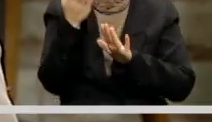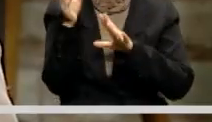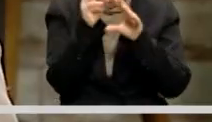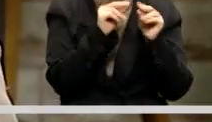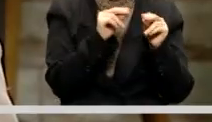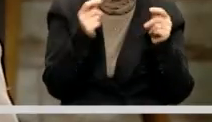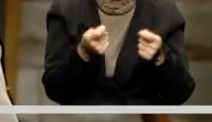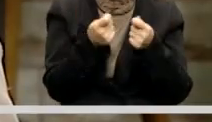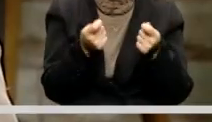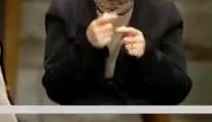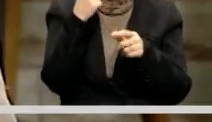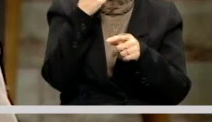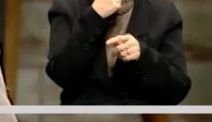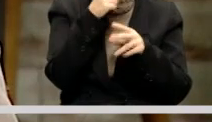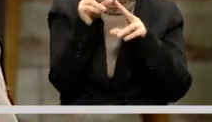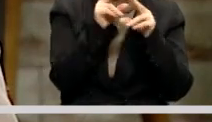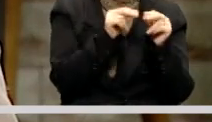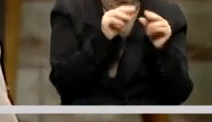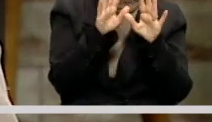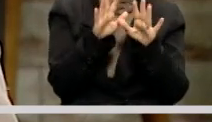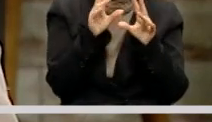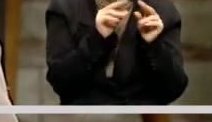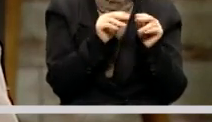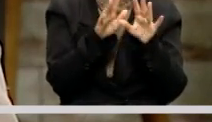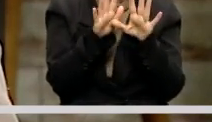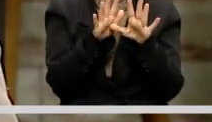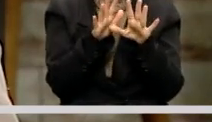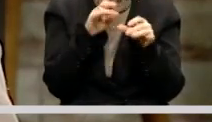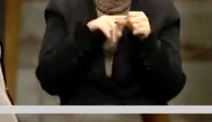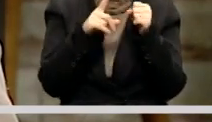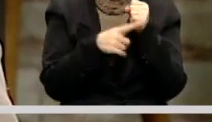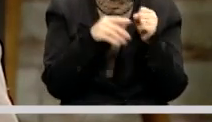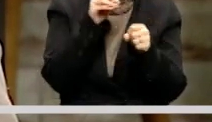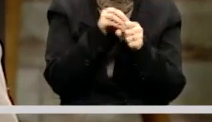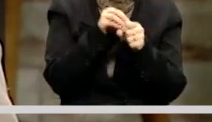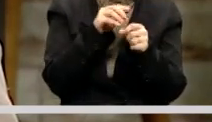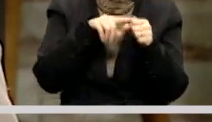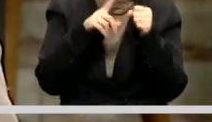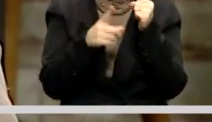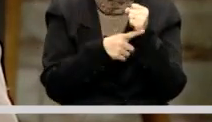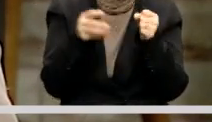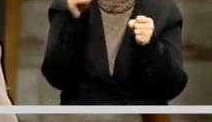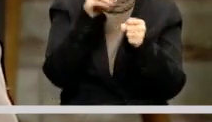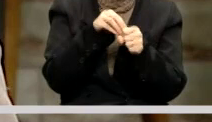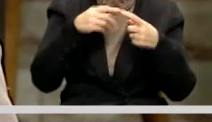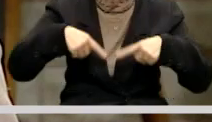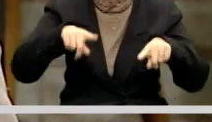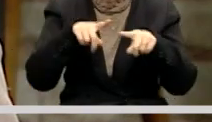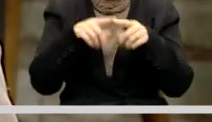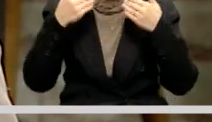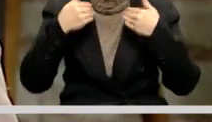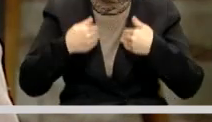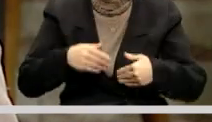kapalı ama çok ciddi, kaliteli bir uyku uyuyamıyoruz. İşte hafta içi de, hafta sonu da aslında bizim vücudumuzun,